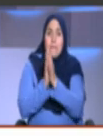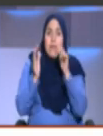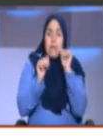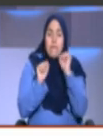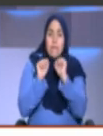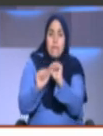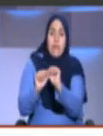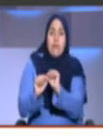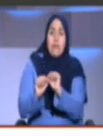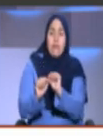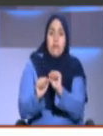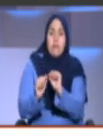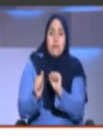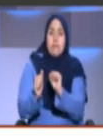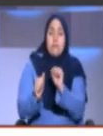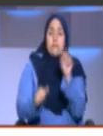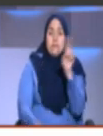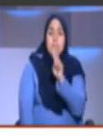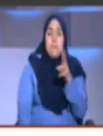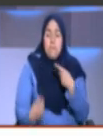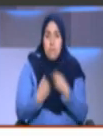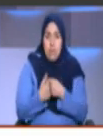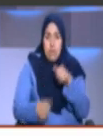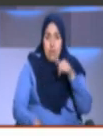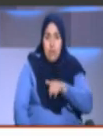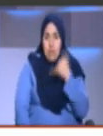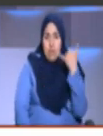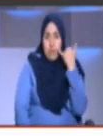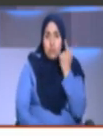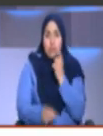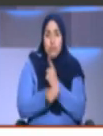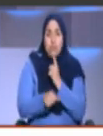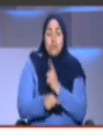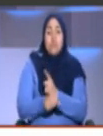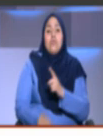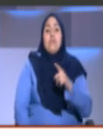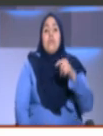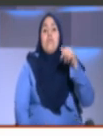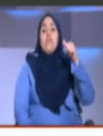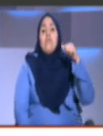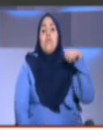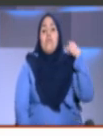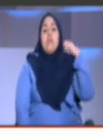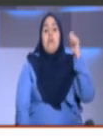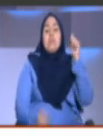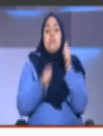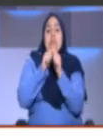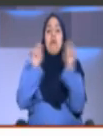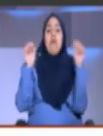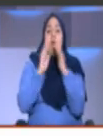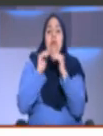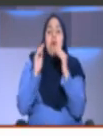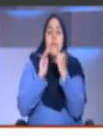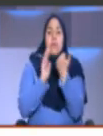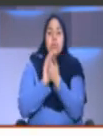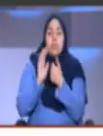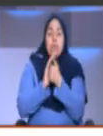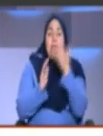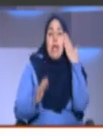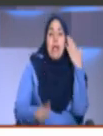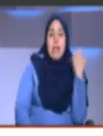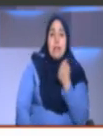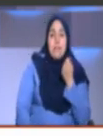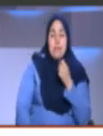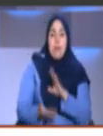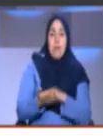معنا الأستاذ خليفة أدهم رئيس تحرير الأهرام الاقتصادي. أهلا بك أستاذ خليفة. والحكومة بتولي